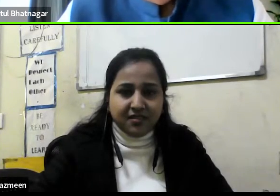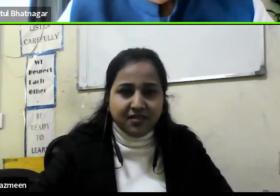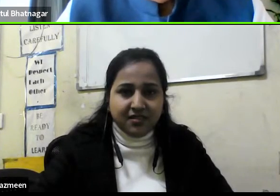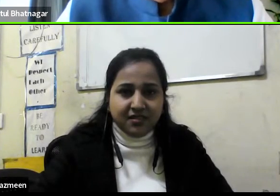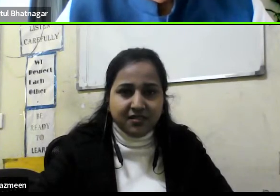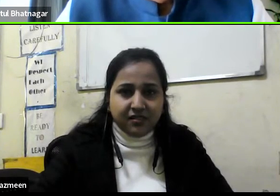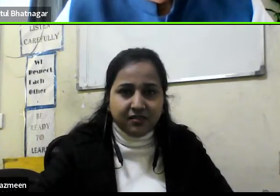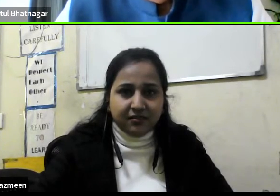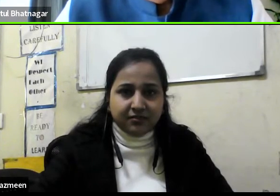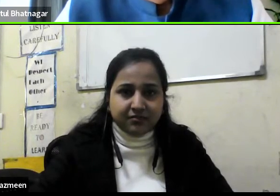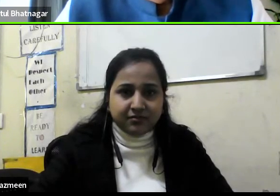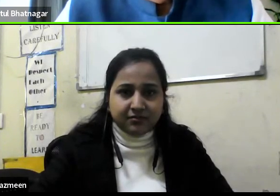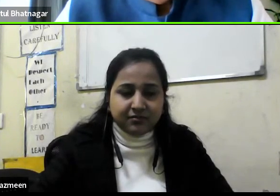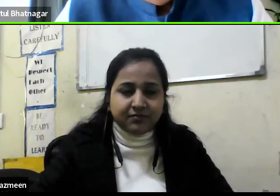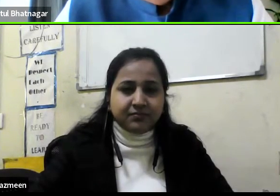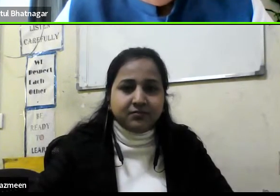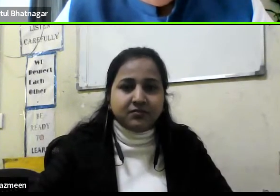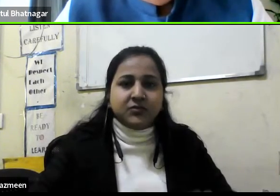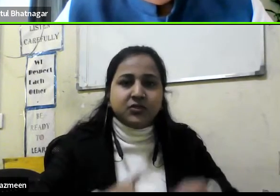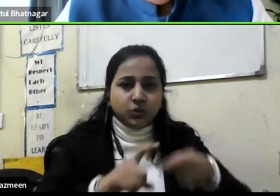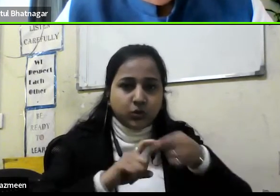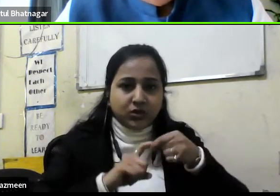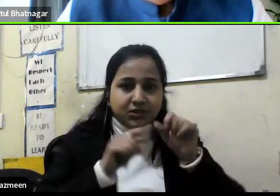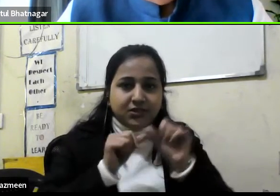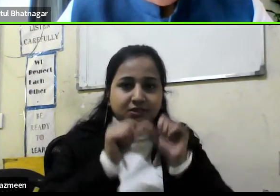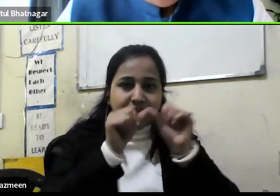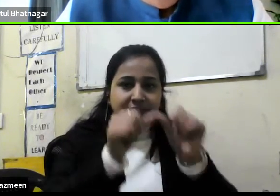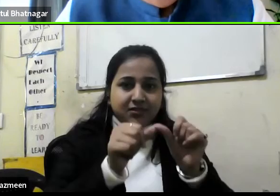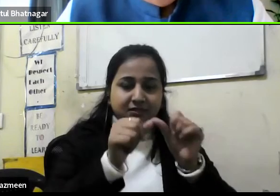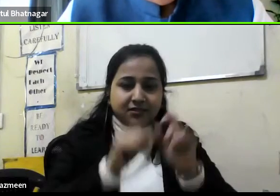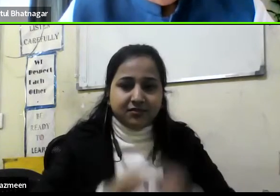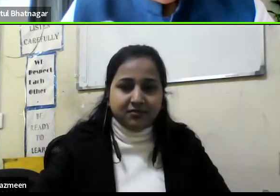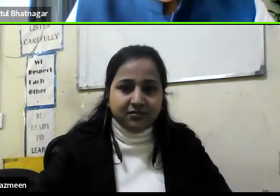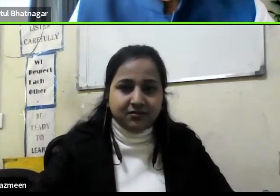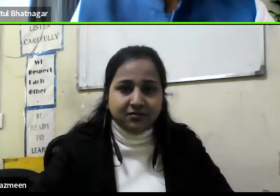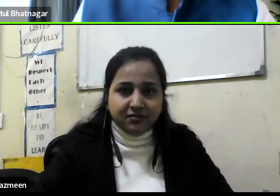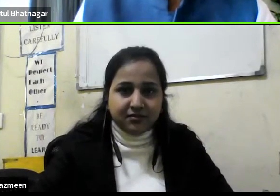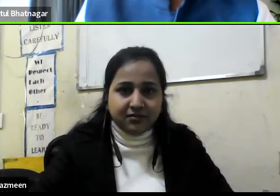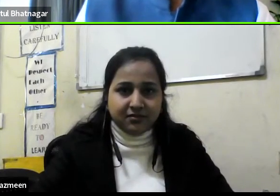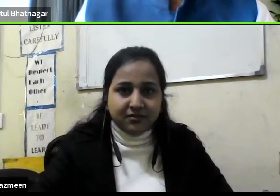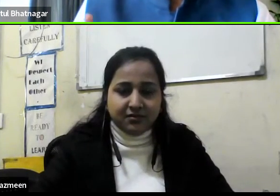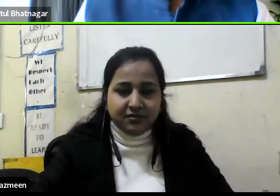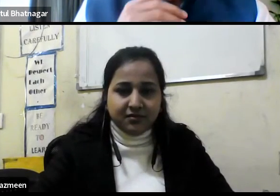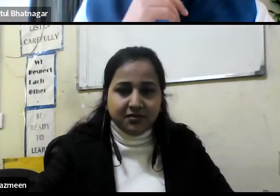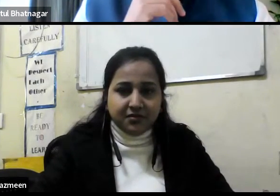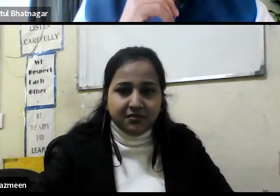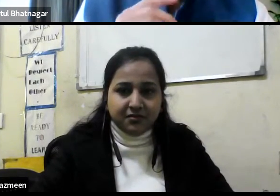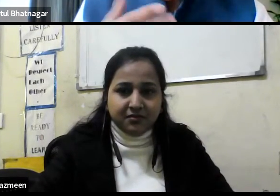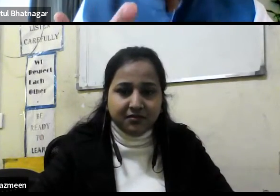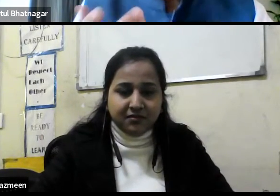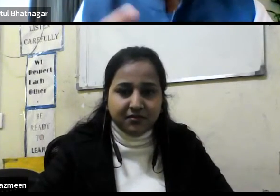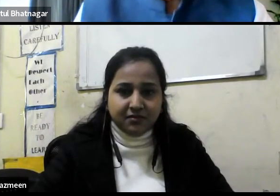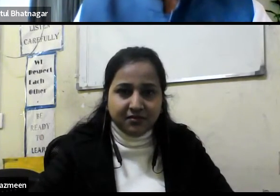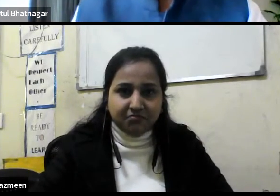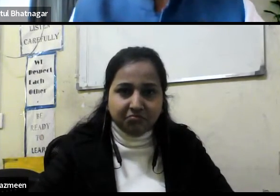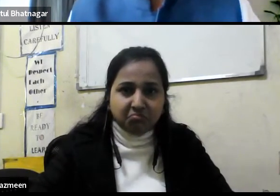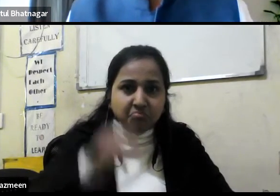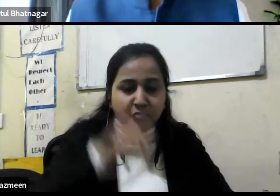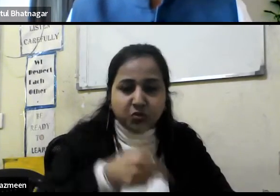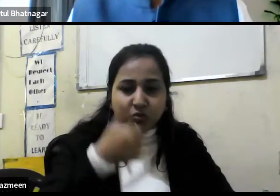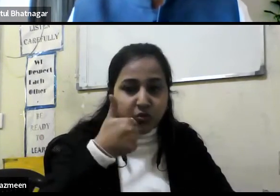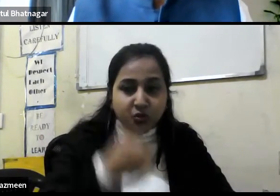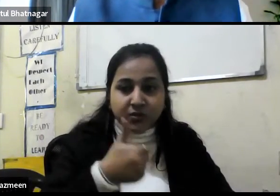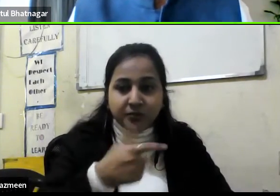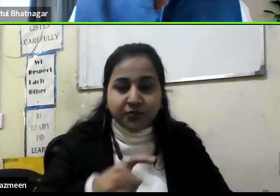when we get into the question answer session also. तो आप उसको देख लीजिएगा. और ये बड़ा अच्छा इम्पोर्टेंट पोजीशन ये भी आ गई कि देखिए सार्थक